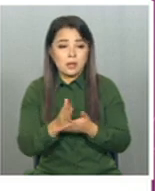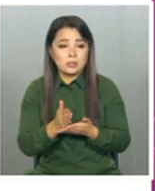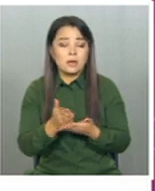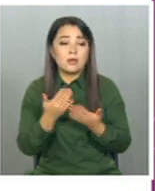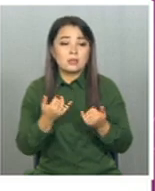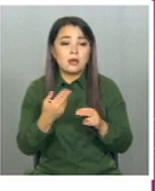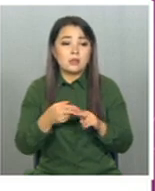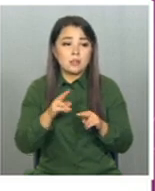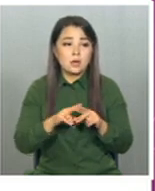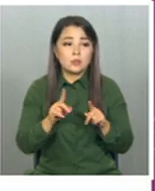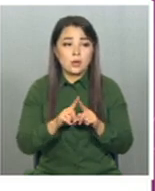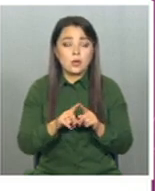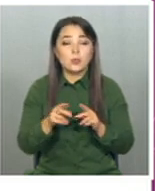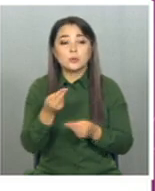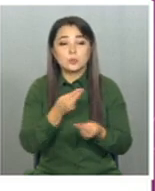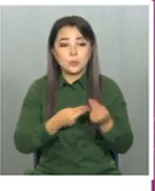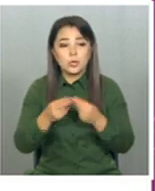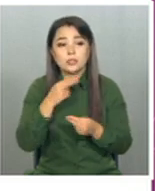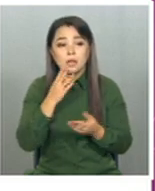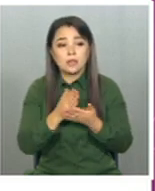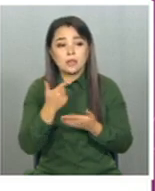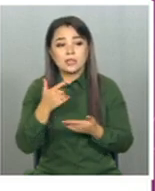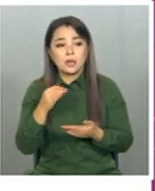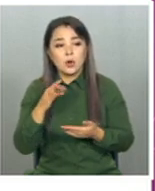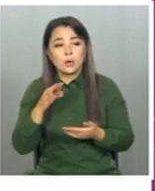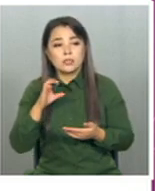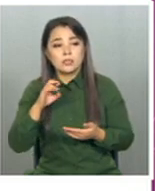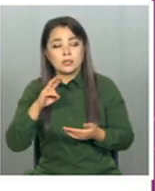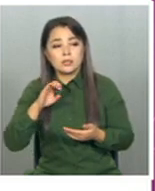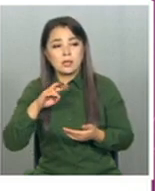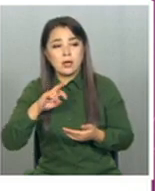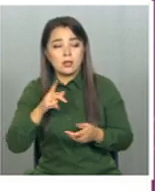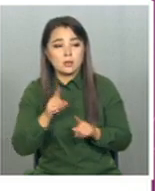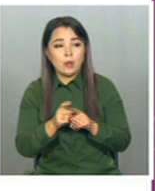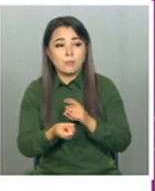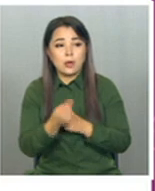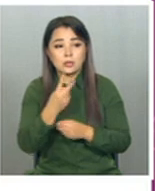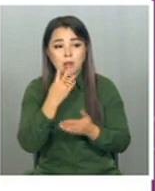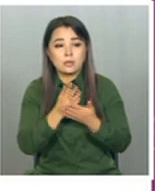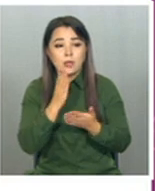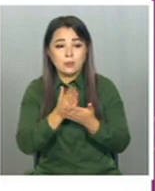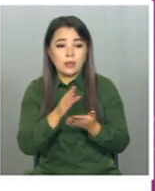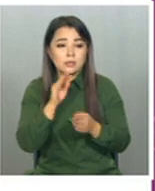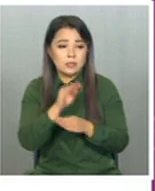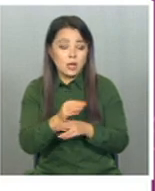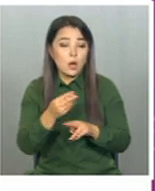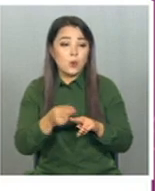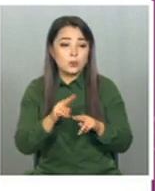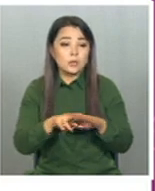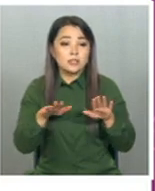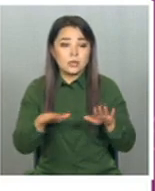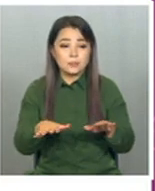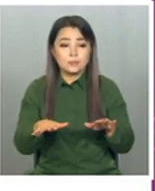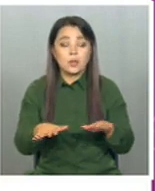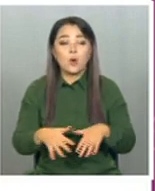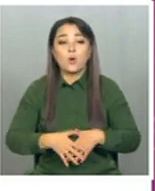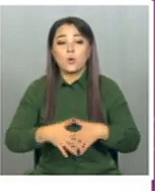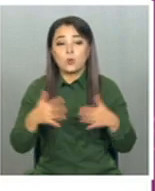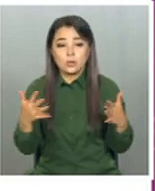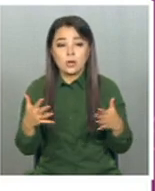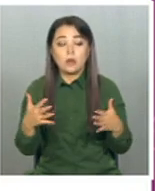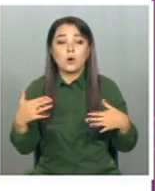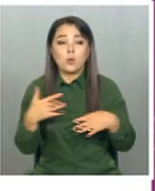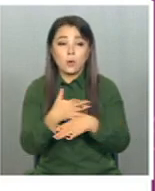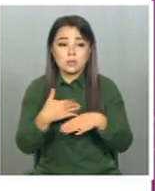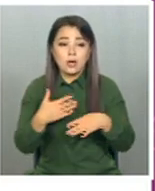үшін, мынау суретте сіздерге геосинклинальдың пайда болу үдерісі көрсетіліп тұр. Бұл жерде үлкен, өте